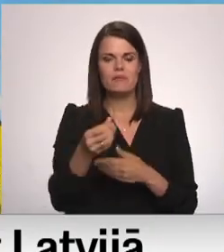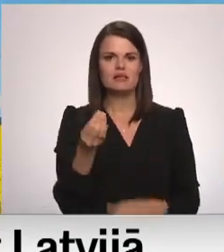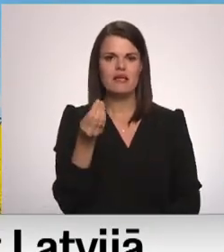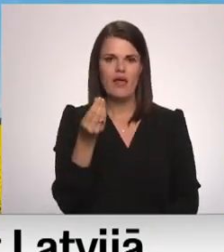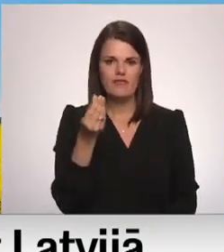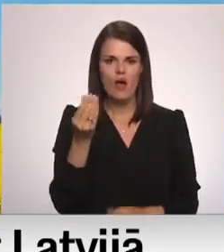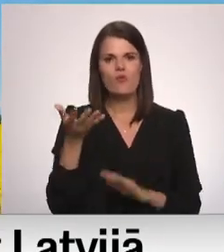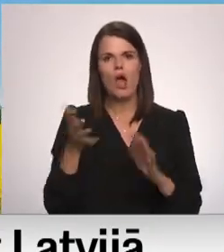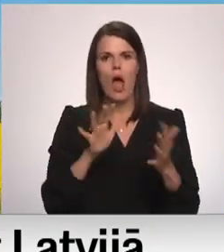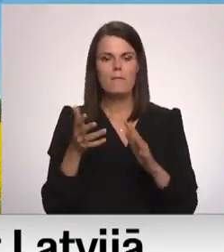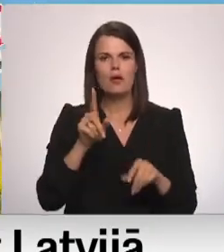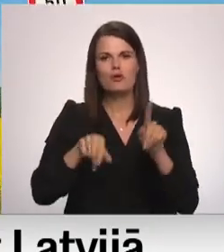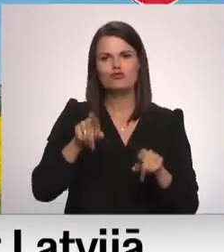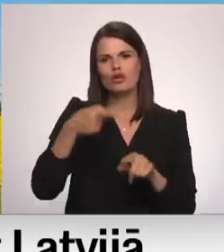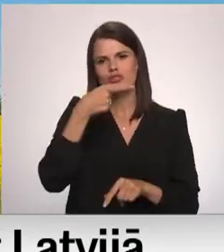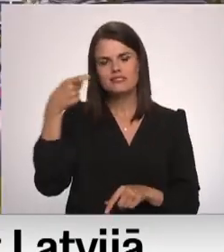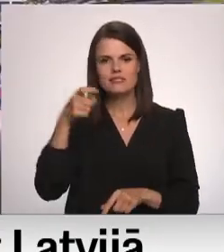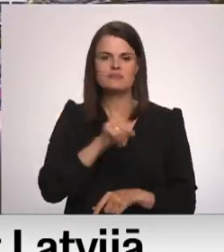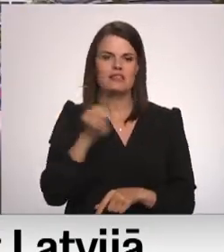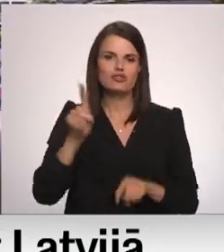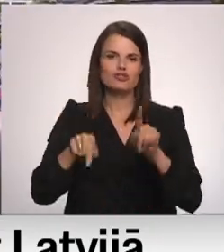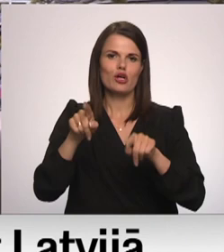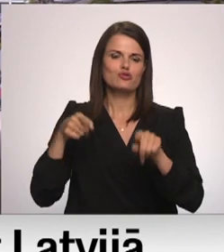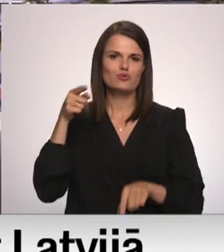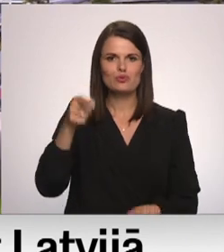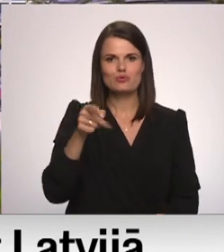summas svārstās no dažiem simtiem līdz dažiem